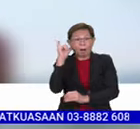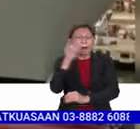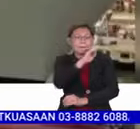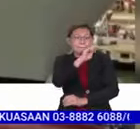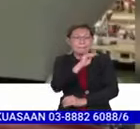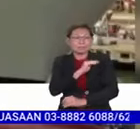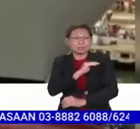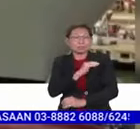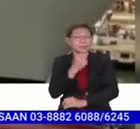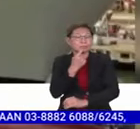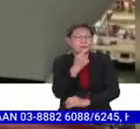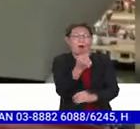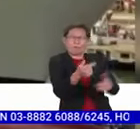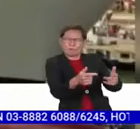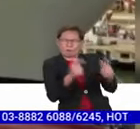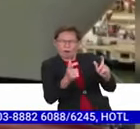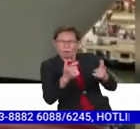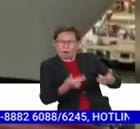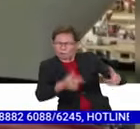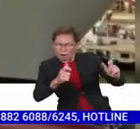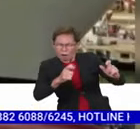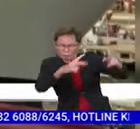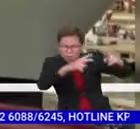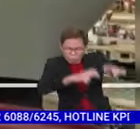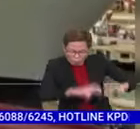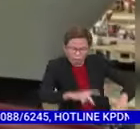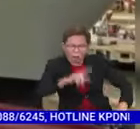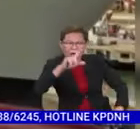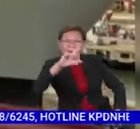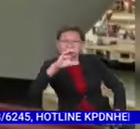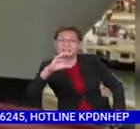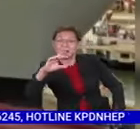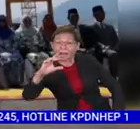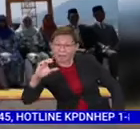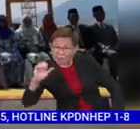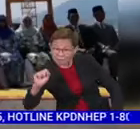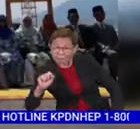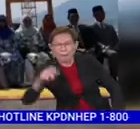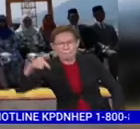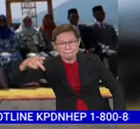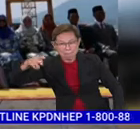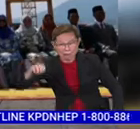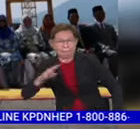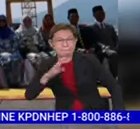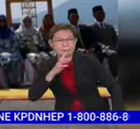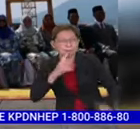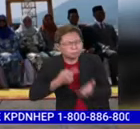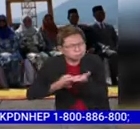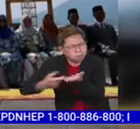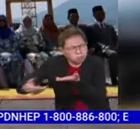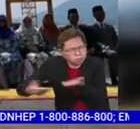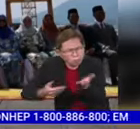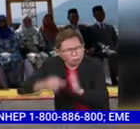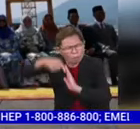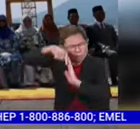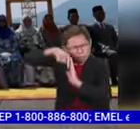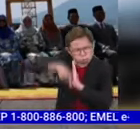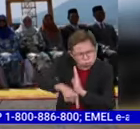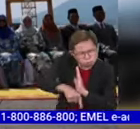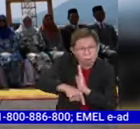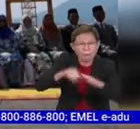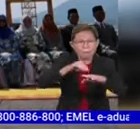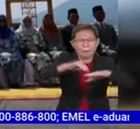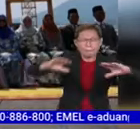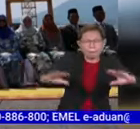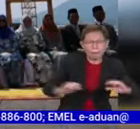SPRM supaya menyegerakan siasatan isu LCS. Perdana Menteri berkata perkara itu dibincangkan secara terperinci